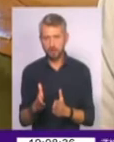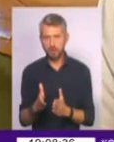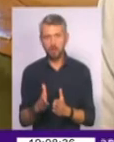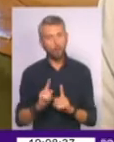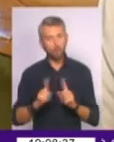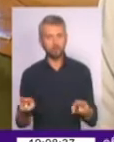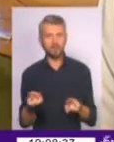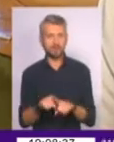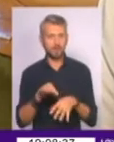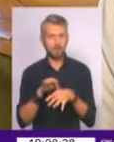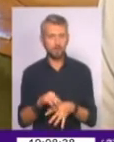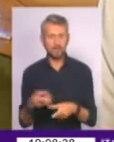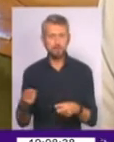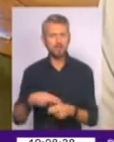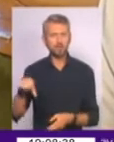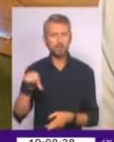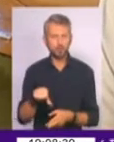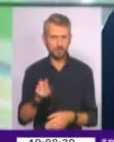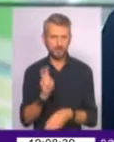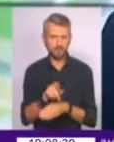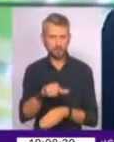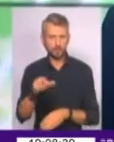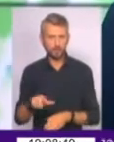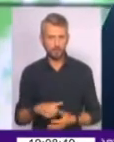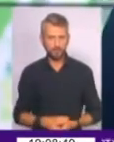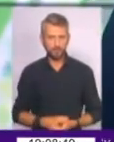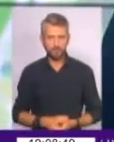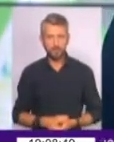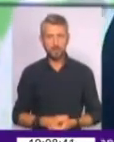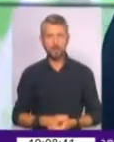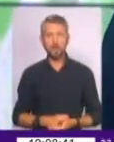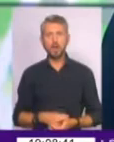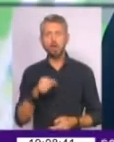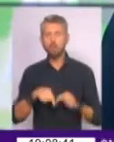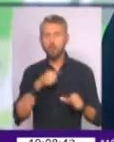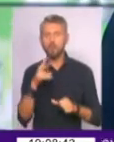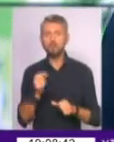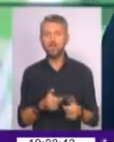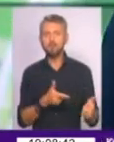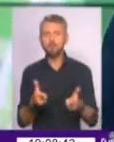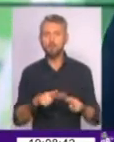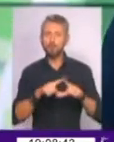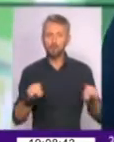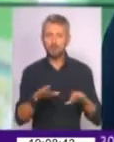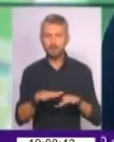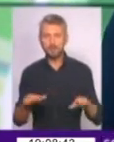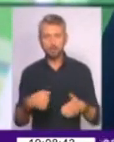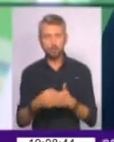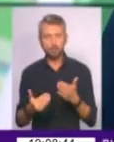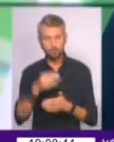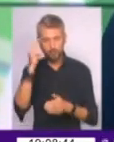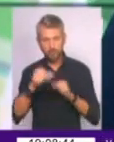особливість така проводиться без участі відвідувачів. Цьогоріч на підготовку шкіл і дитсадків столиці до нового навчального року